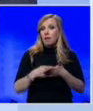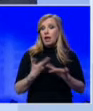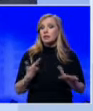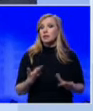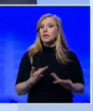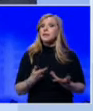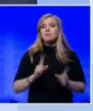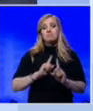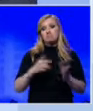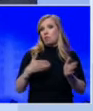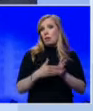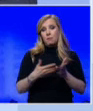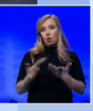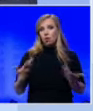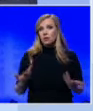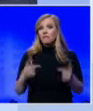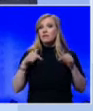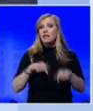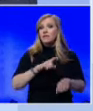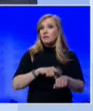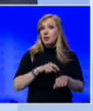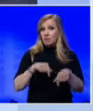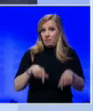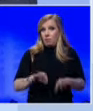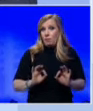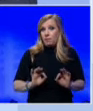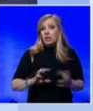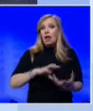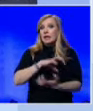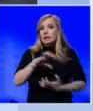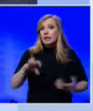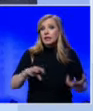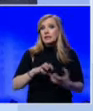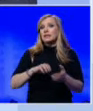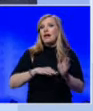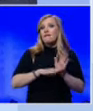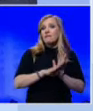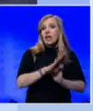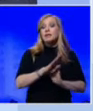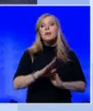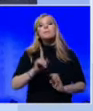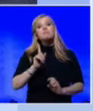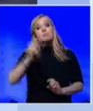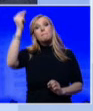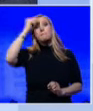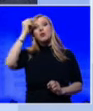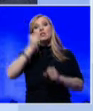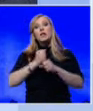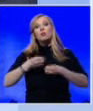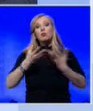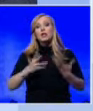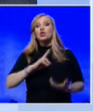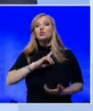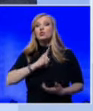и служителите. Напротив, в тези времена на криза, в тези инфлационни времена, българските работодатели са социално